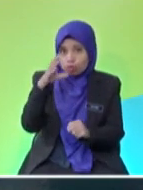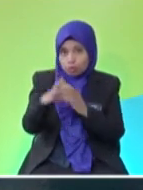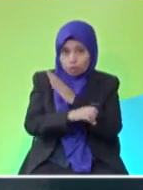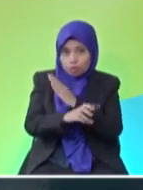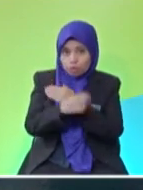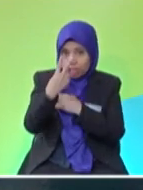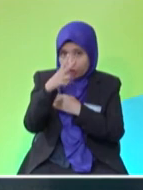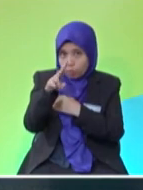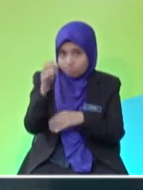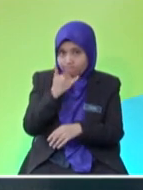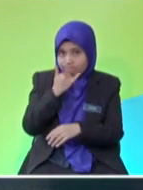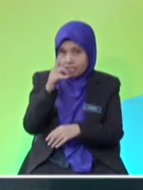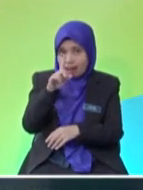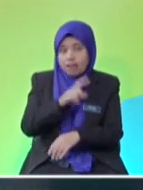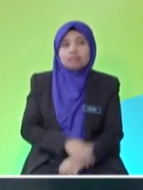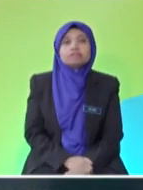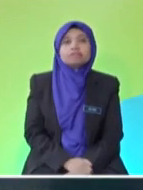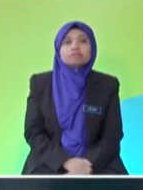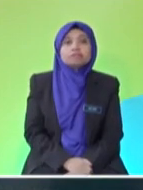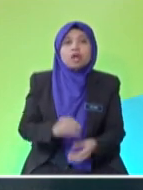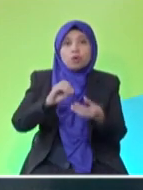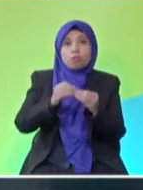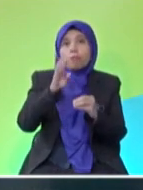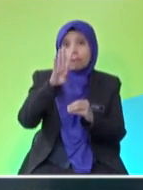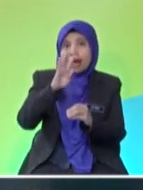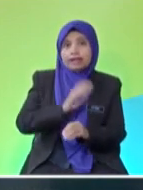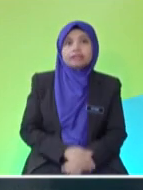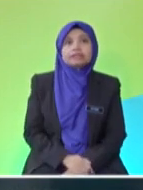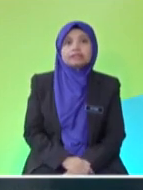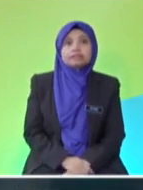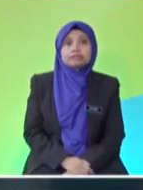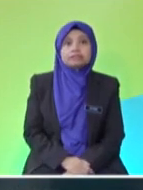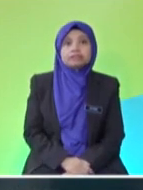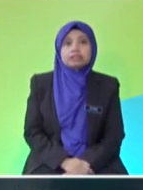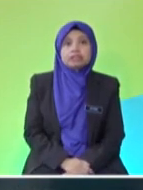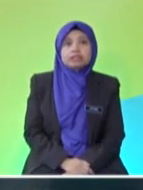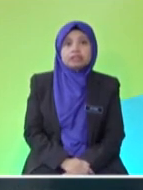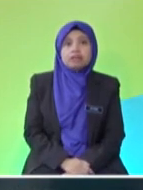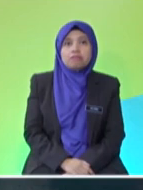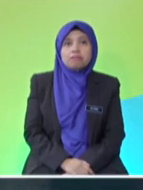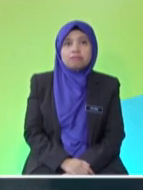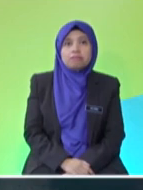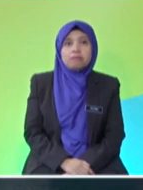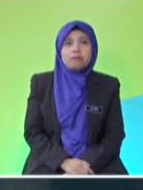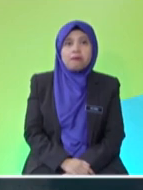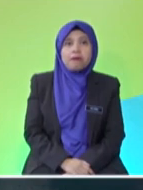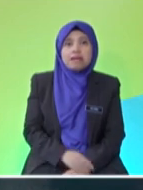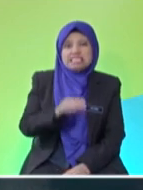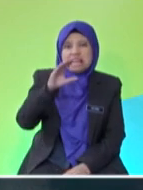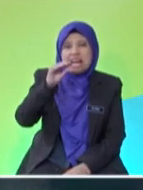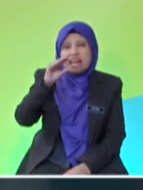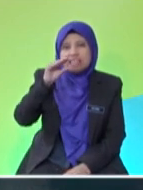baiklah yang keempat oke saya hulu yang ini dia lembek-lembek